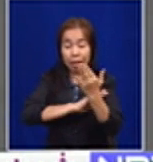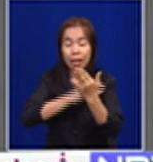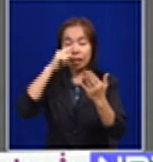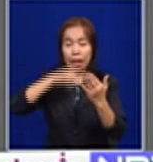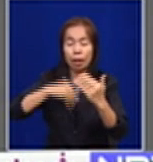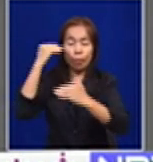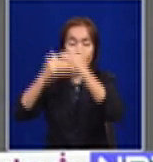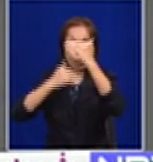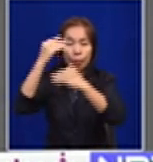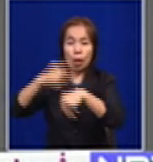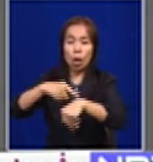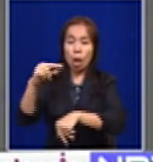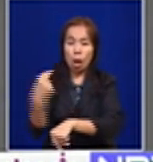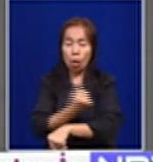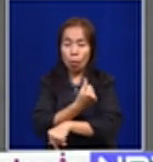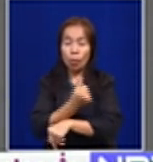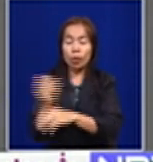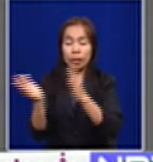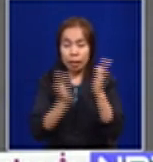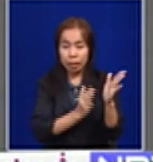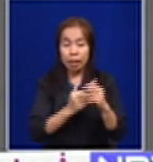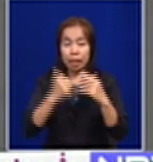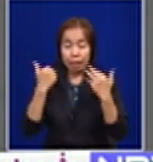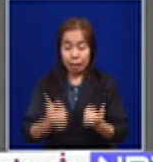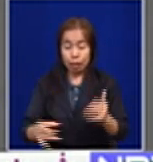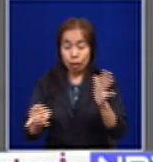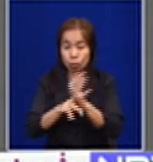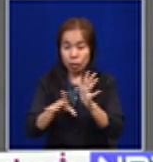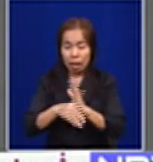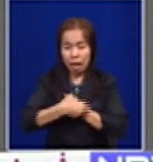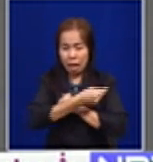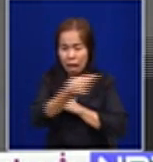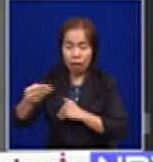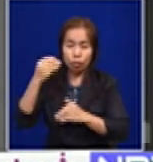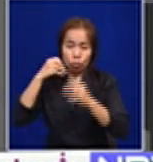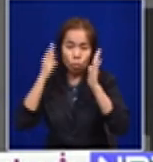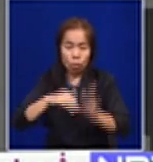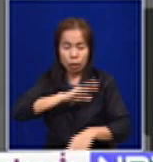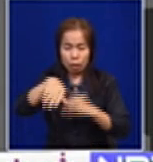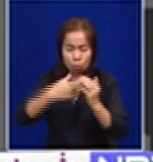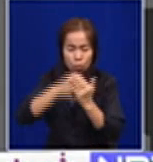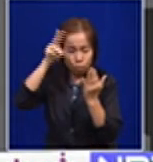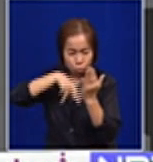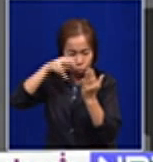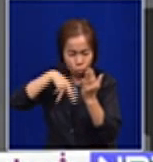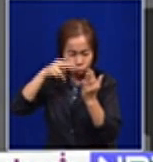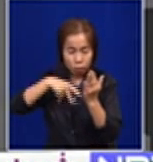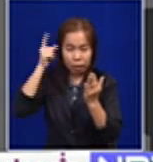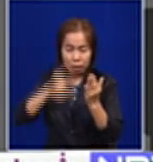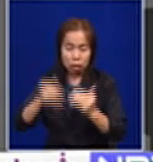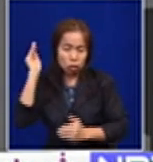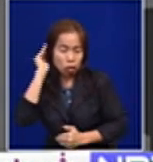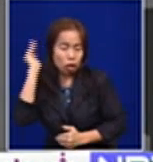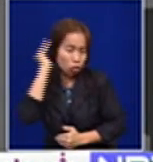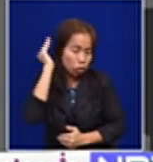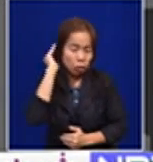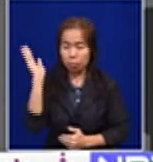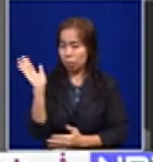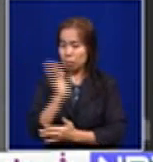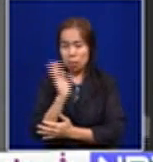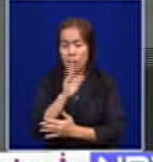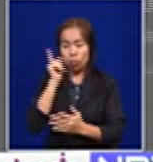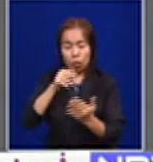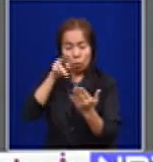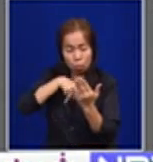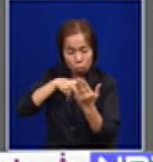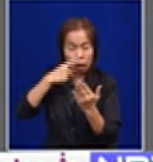เดินหน้าต่อไปได้สุดท้ายนี้ขอให้ทุกคนศึกษาร่างรัฐธรรมนูญให้รู้จริงอย่าเชื่อเพียงคำพูดของฝ่ายใดฝ่ายหนึ่ง